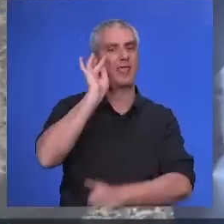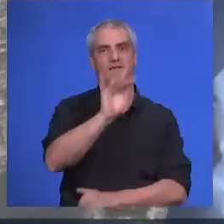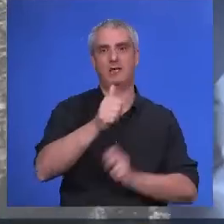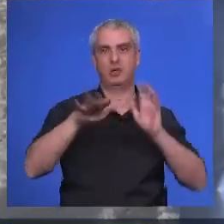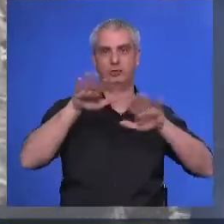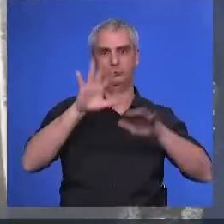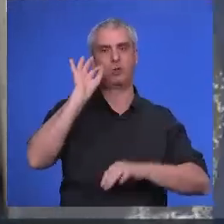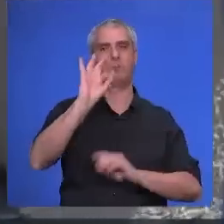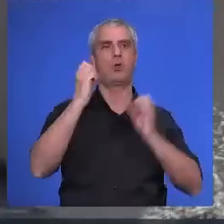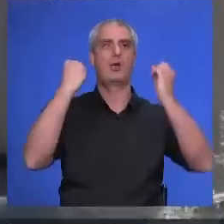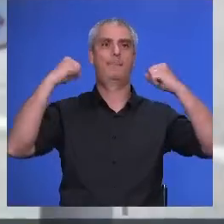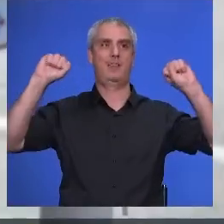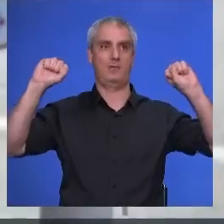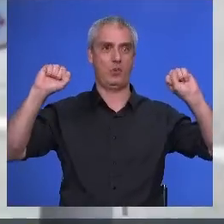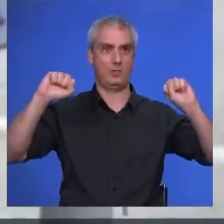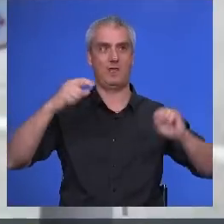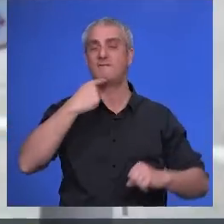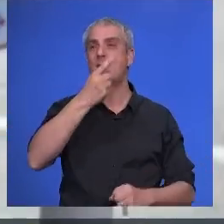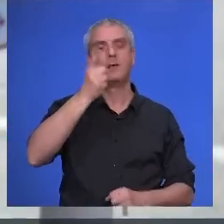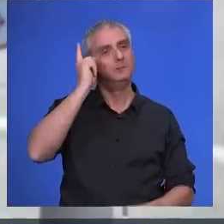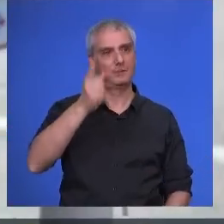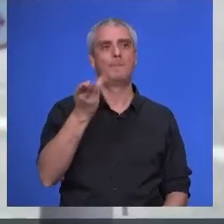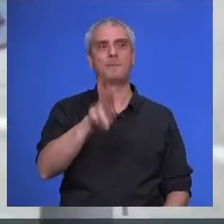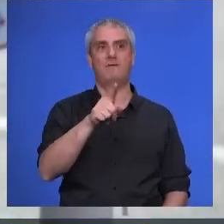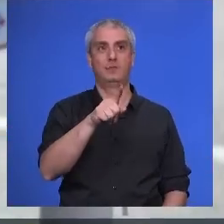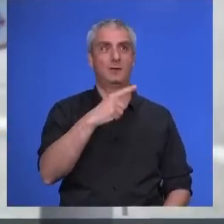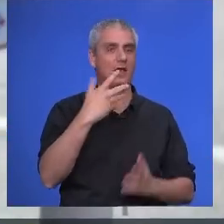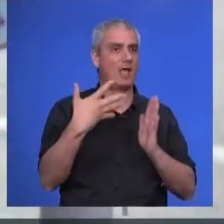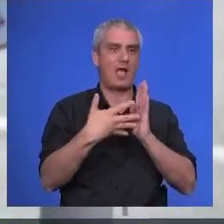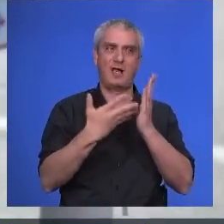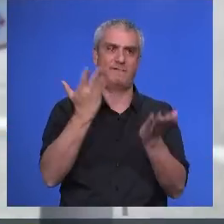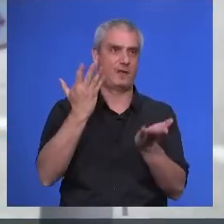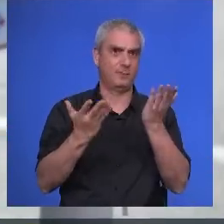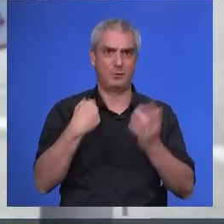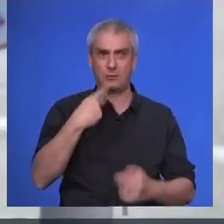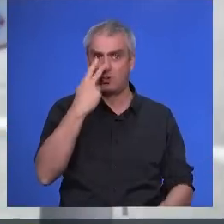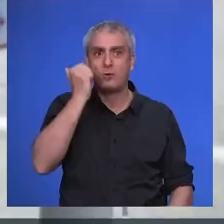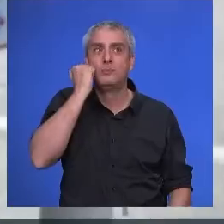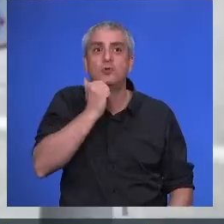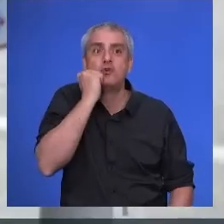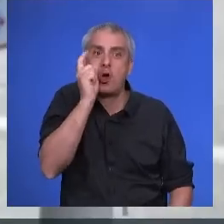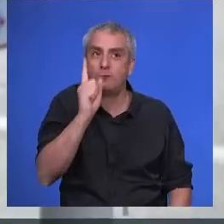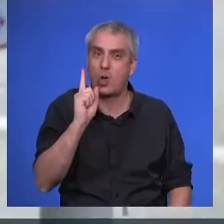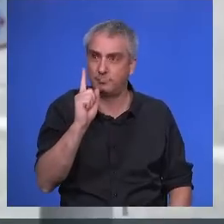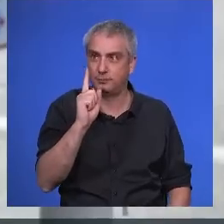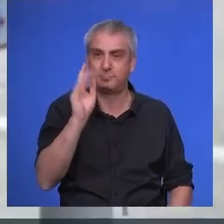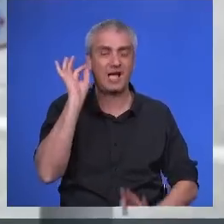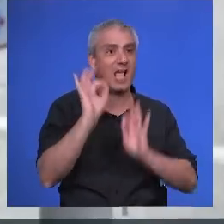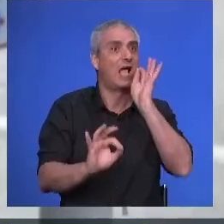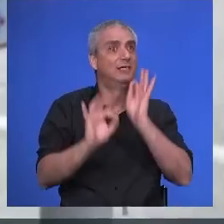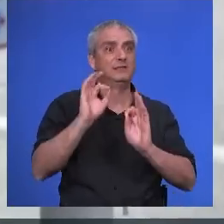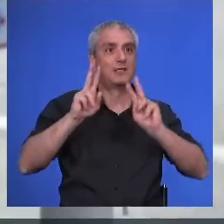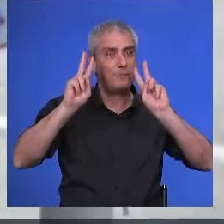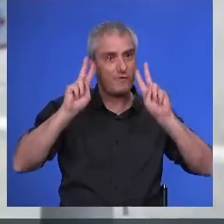בדמוקרטיה וכינה אותו בן מוות. מדובר כאן באכיפה בררנית. אנחנו רואים מדי יום הסתה מפורשת כנגד